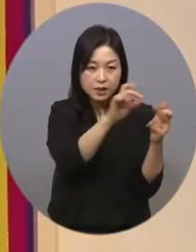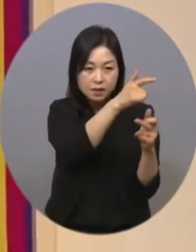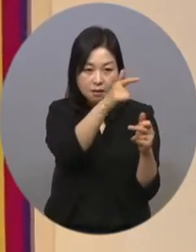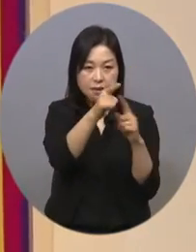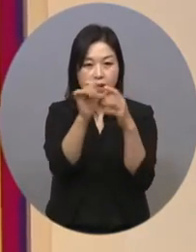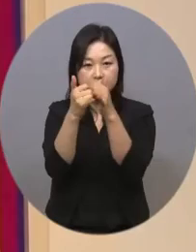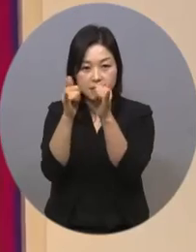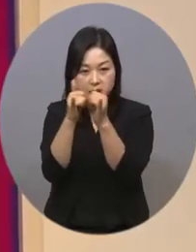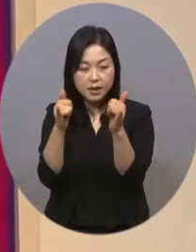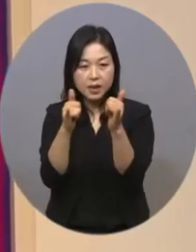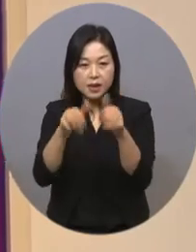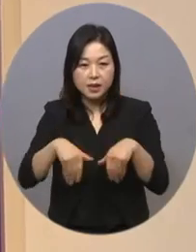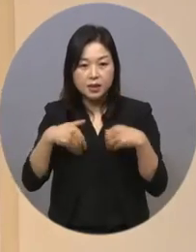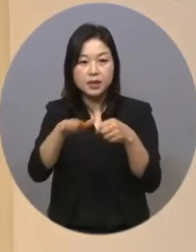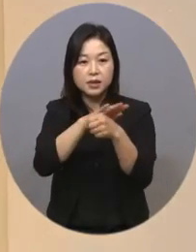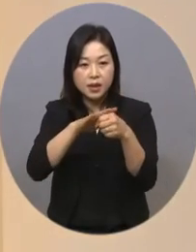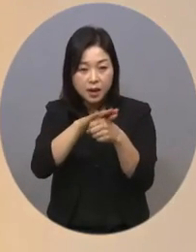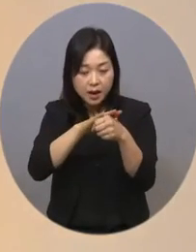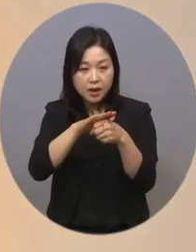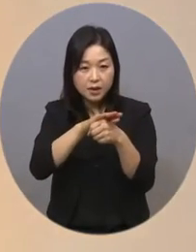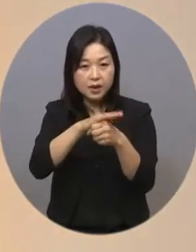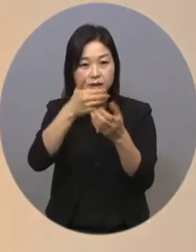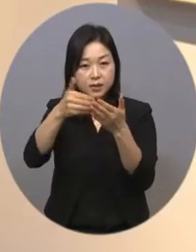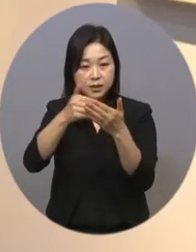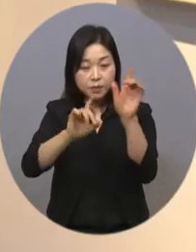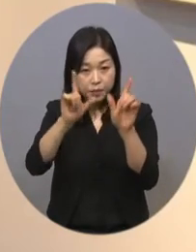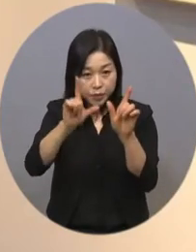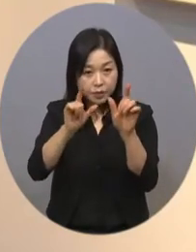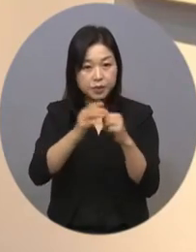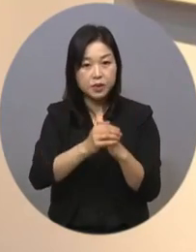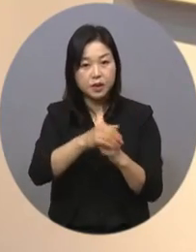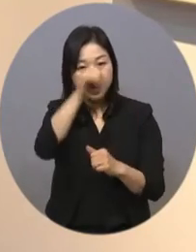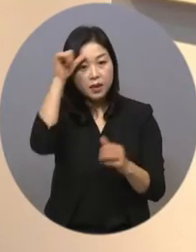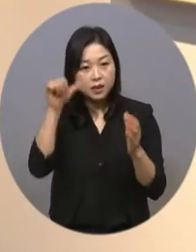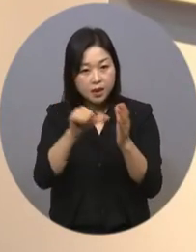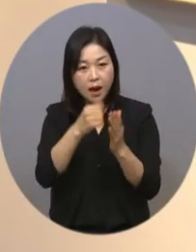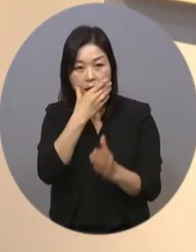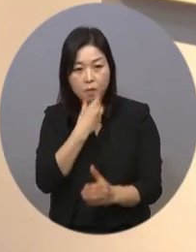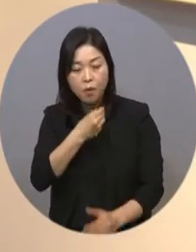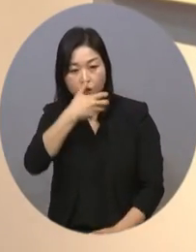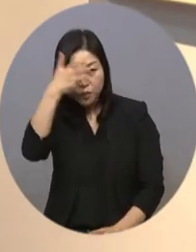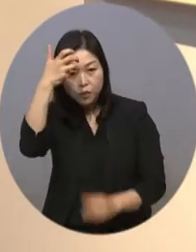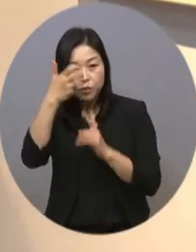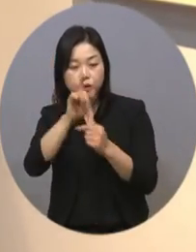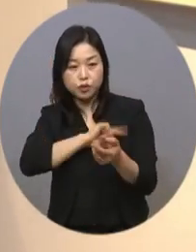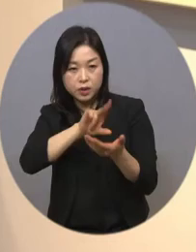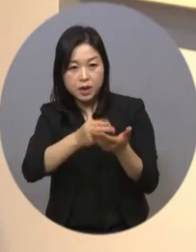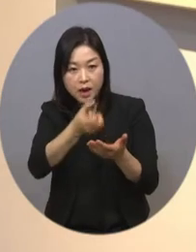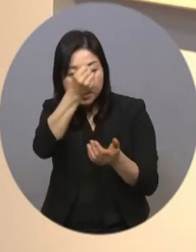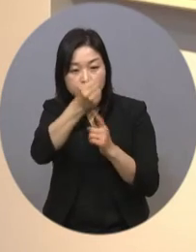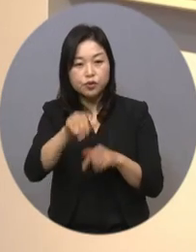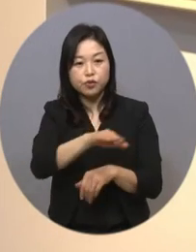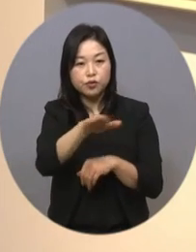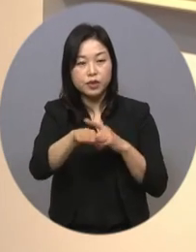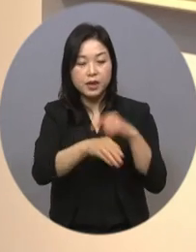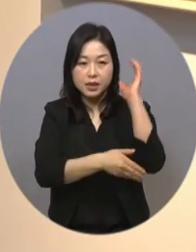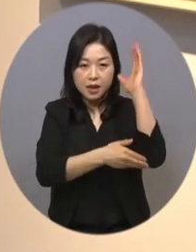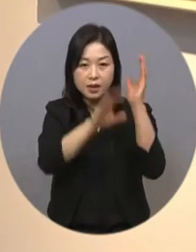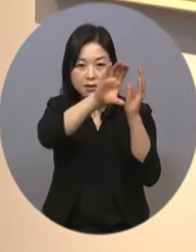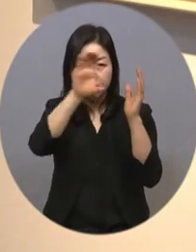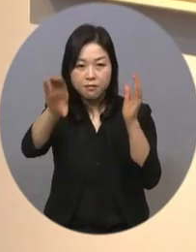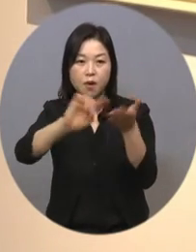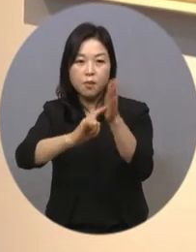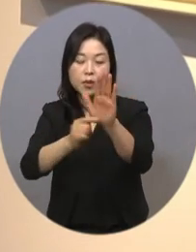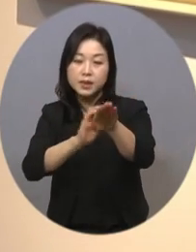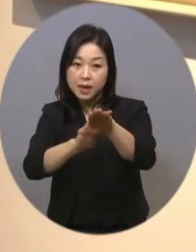사랑을 담은 작품들은 참과 행보 꿈 을 모티브로 우리의 진솔한 이야기를 담아내 관람객들에게